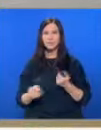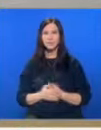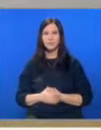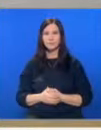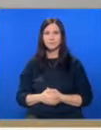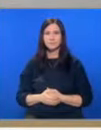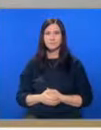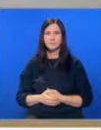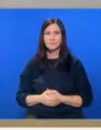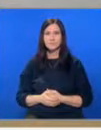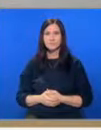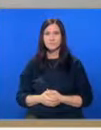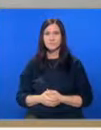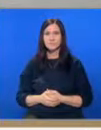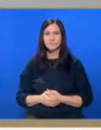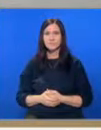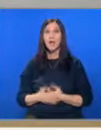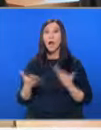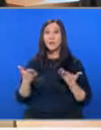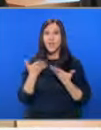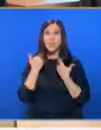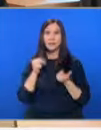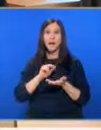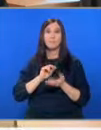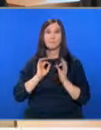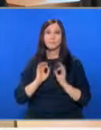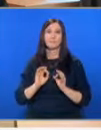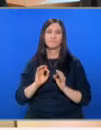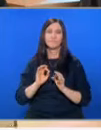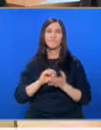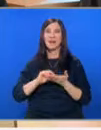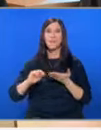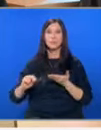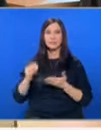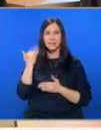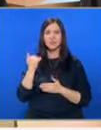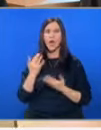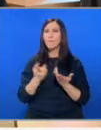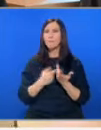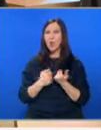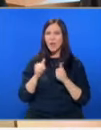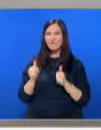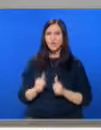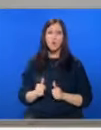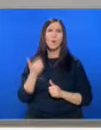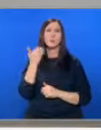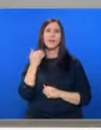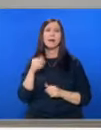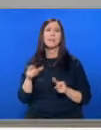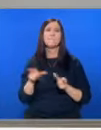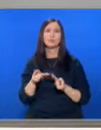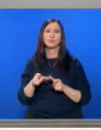Къде няма правописна грешка? Бройната форма, употребата на местоимения, лексикалната норма и значението